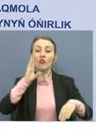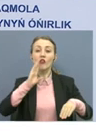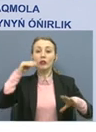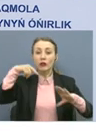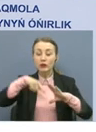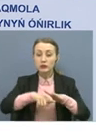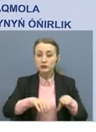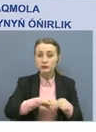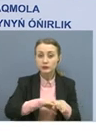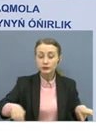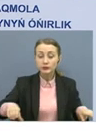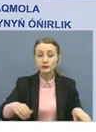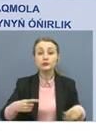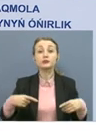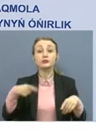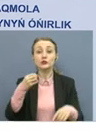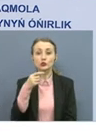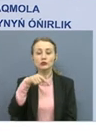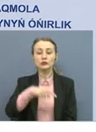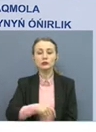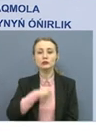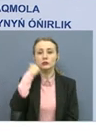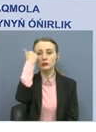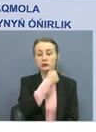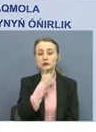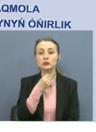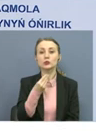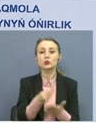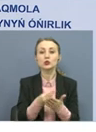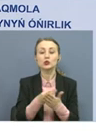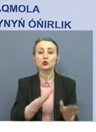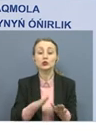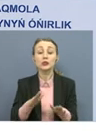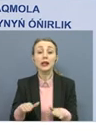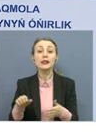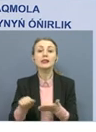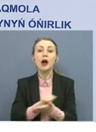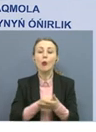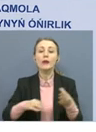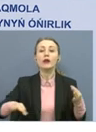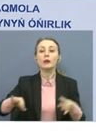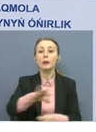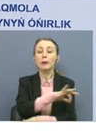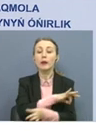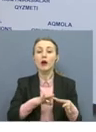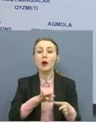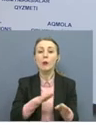құбырларын күрделі жөндеу үшін жобалық сметалық құжаттама әзірлеуге 28 миллион теңге бөлдік.